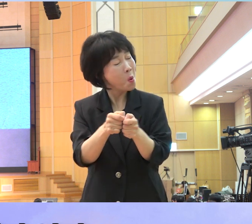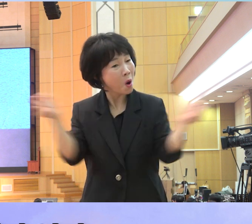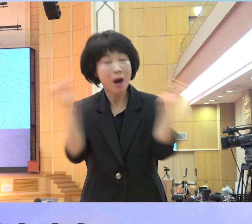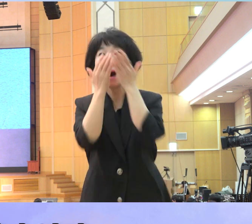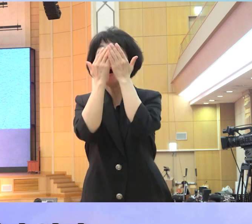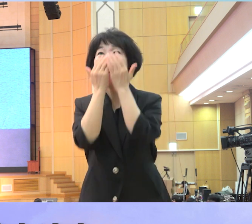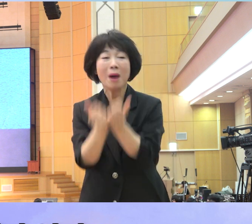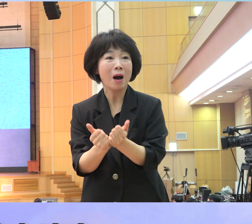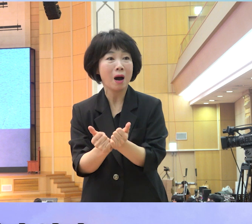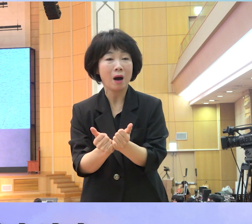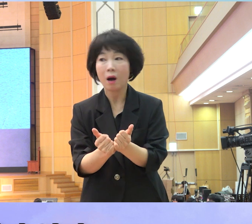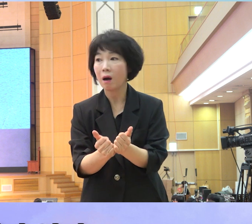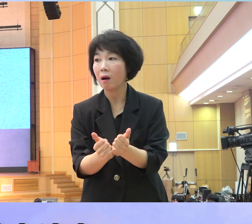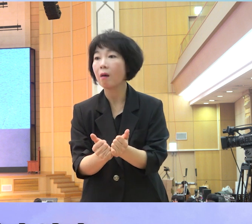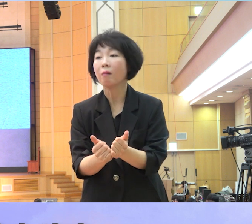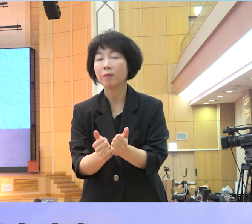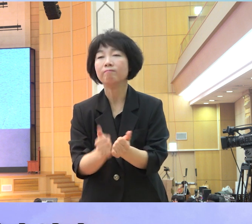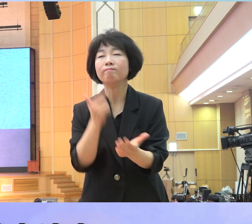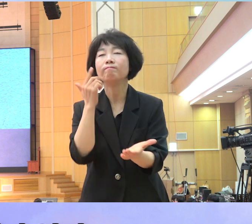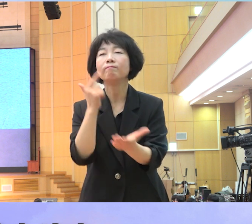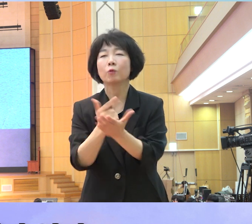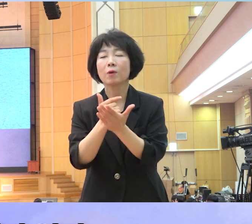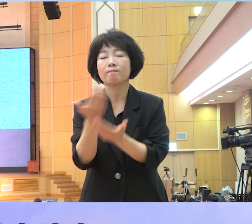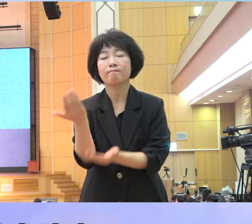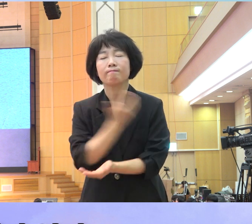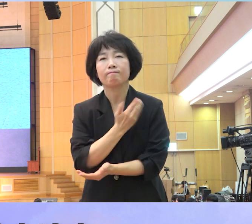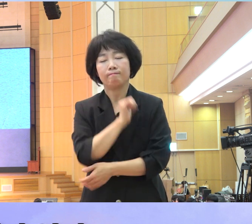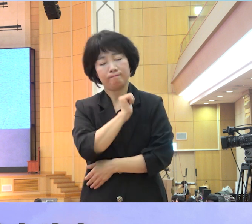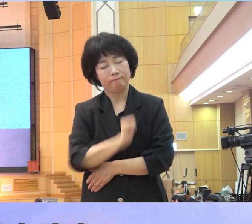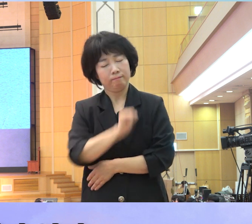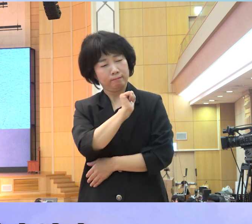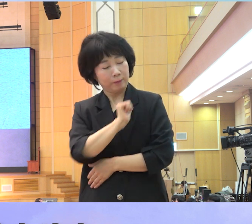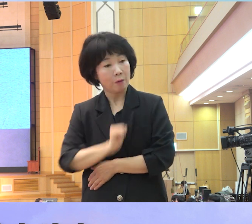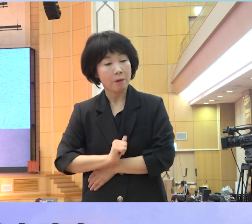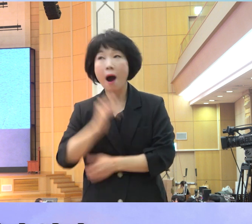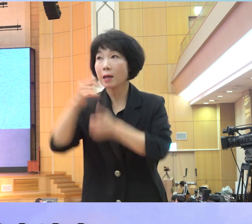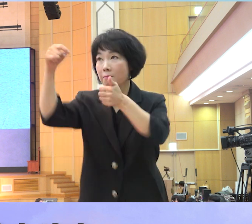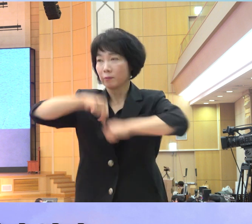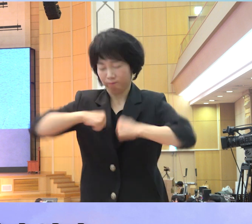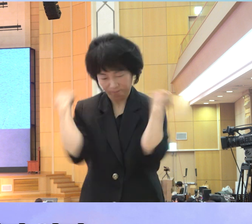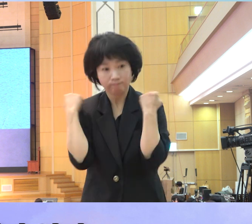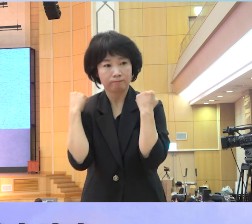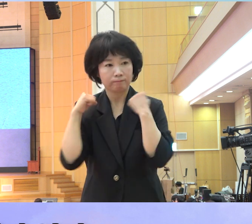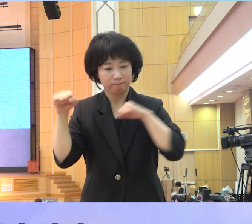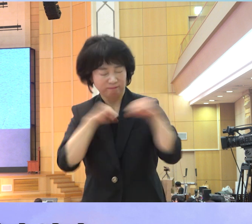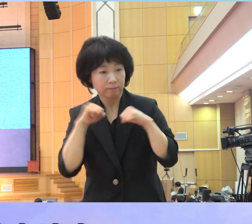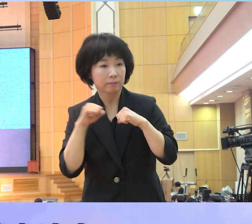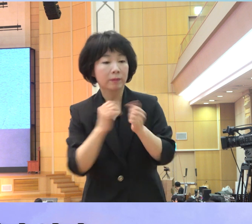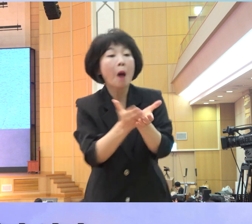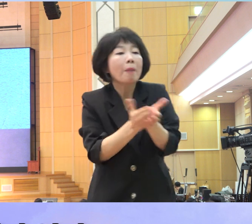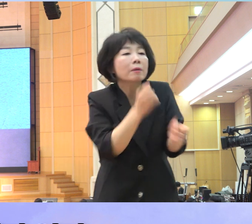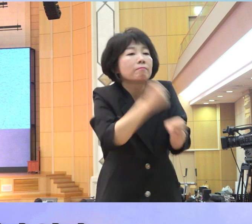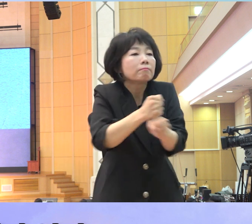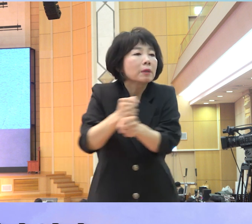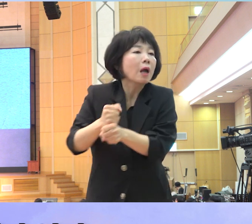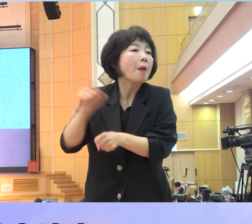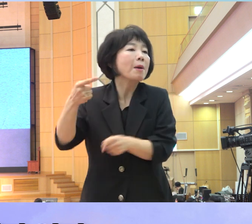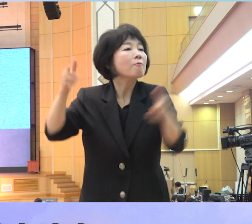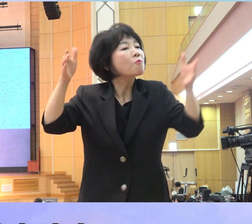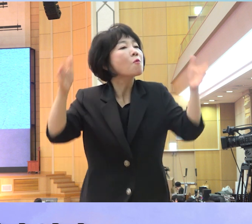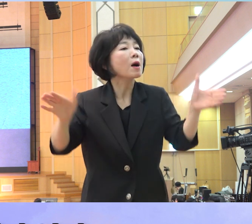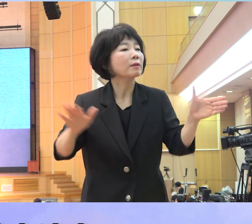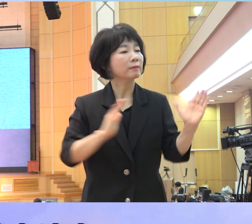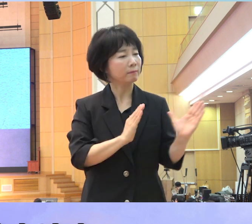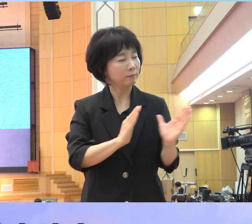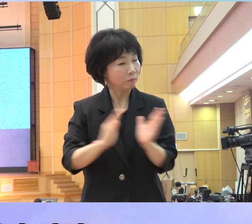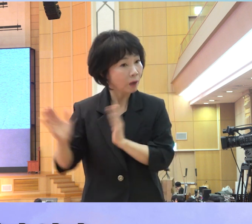멀었는데. 그런데 노아는요, 자, 여러분, 제가 여러분들에게 혹시 이런 약속,